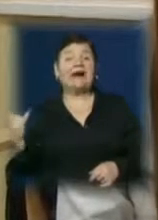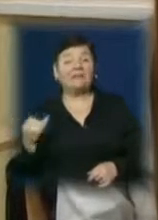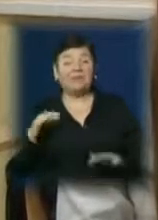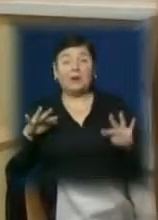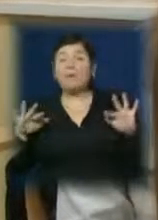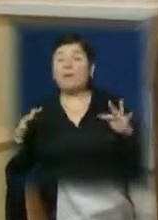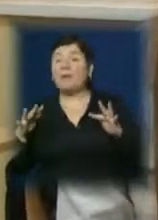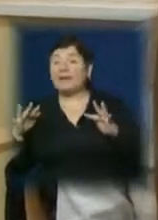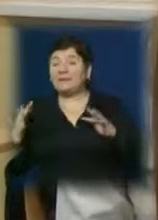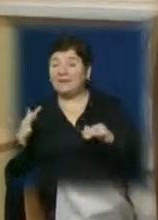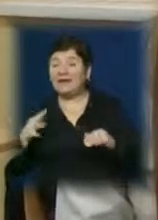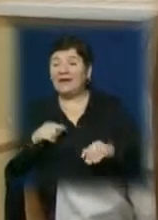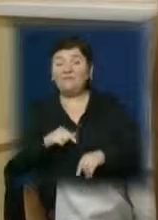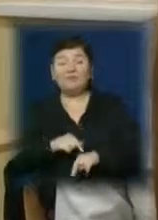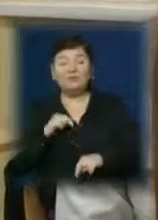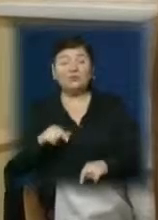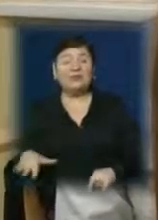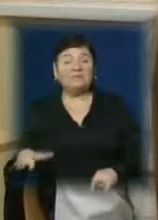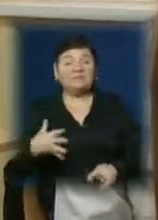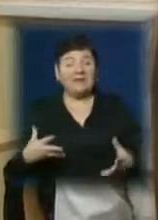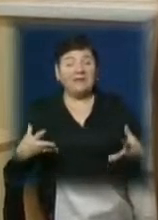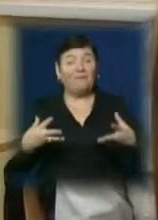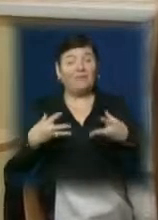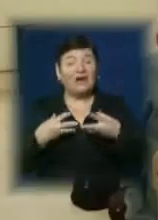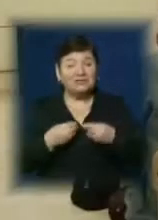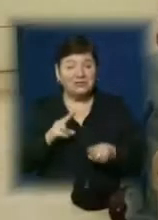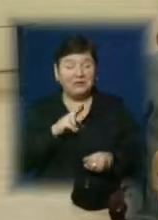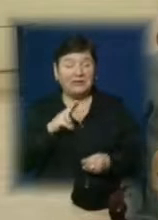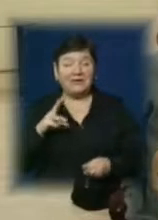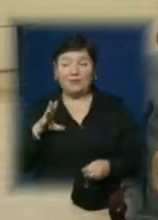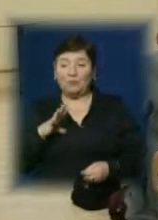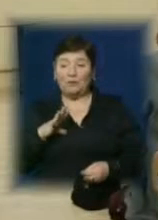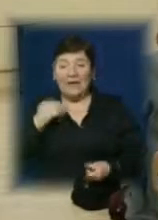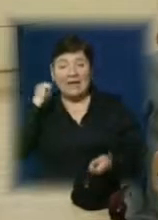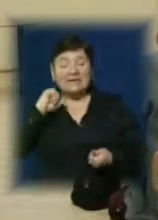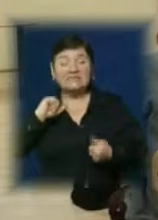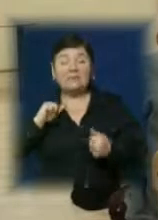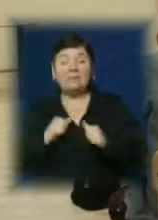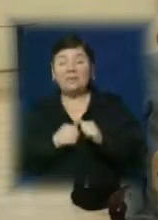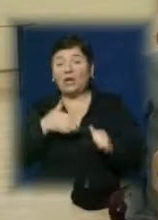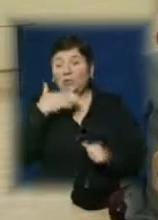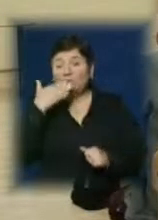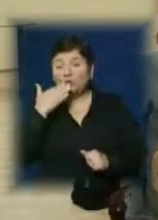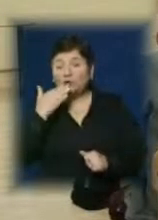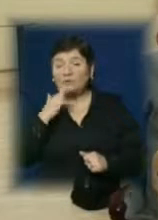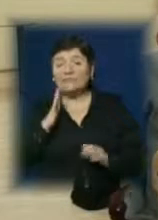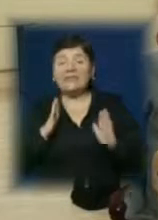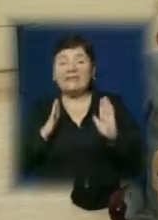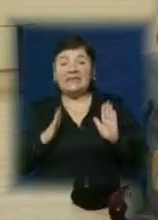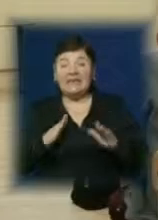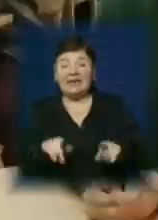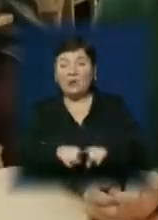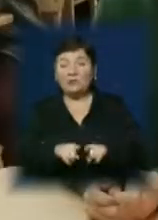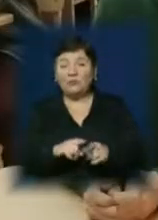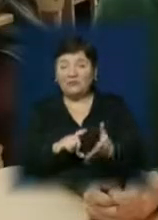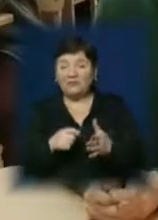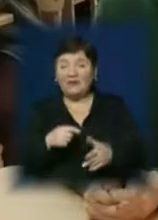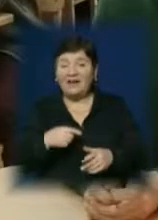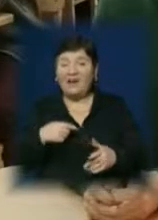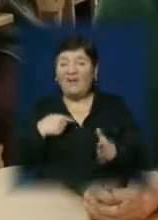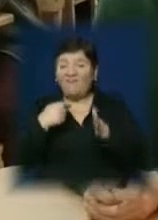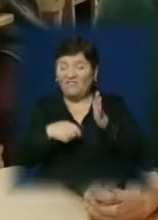Ужгороді іноземним гостям. Ця поїздка мене надихнула на те, щоб зняти такий невеличкий фільм, якщо можна так